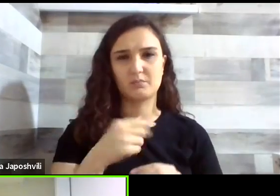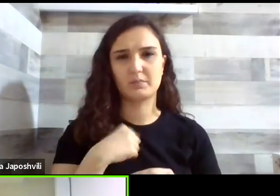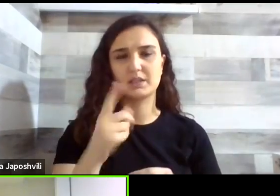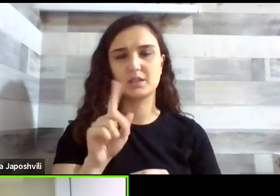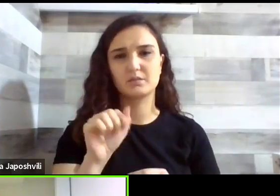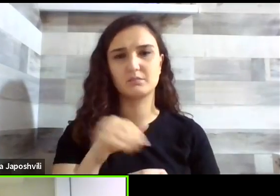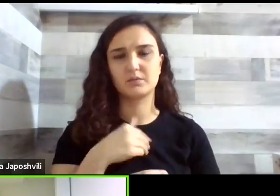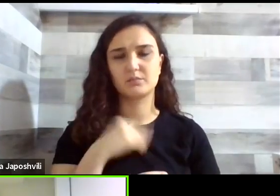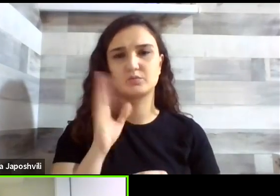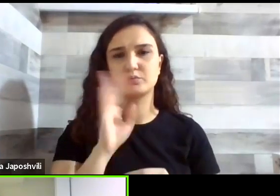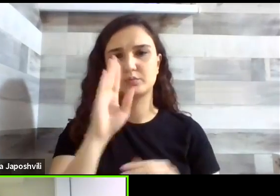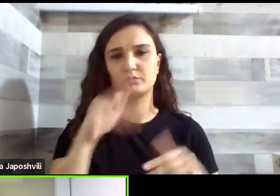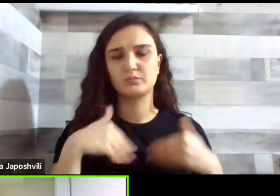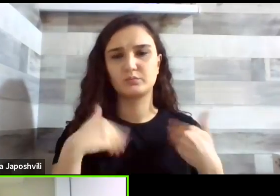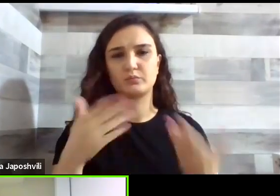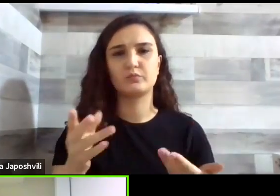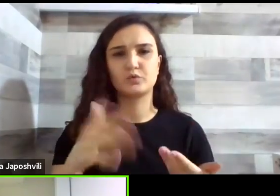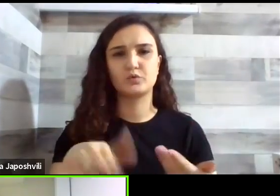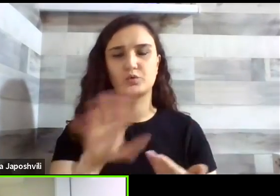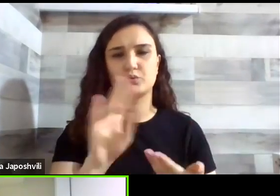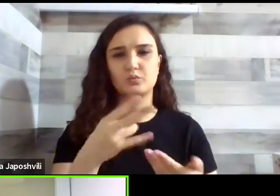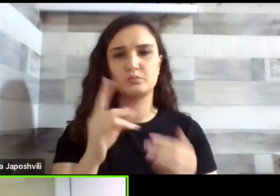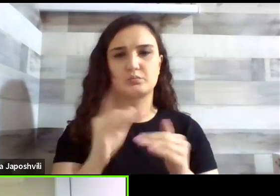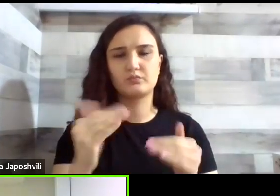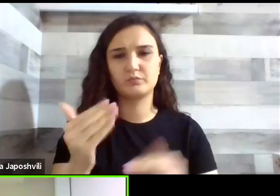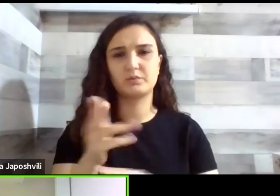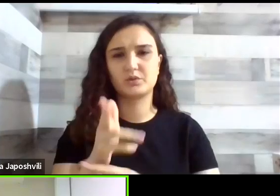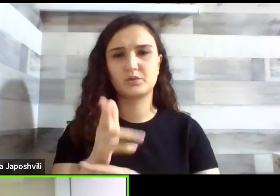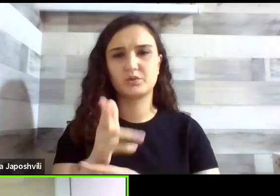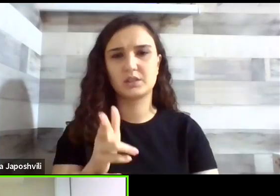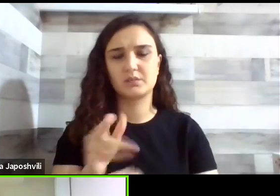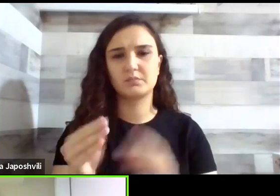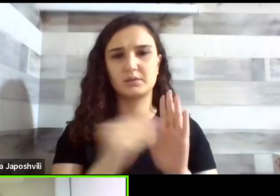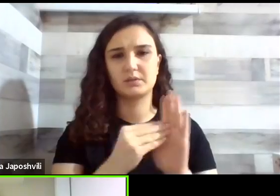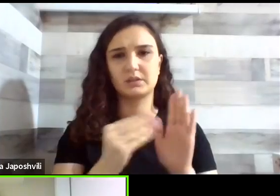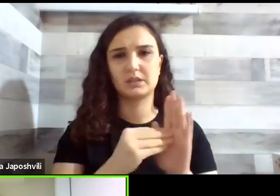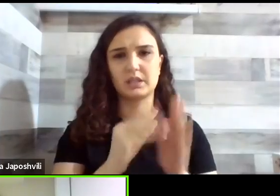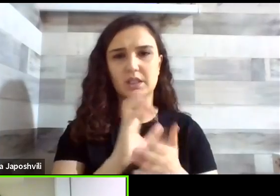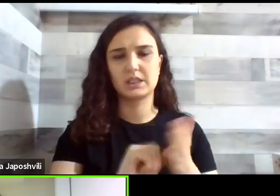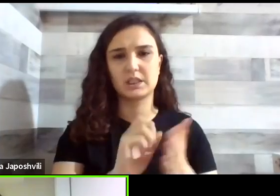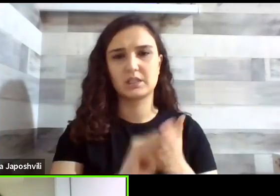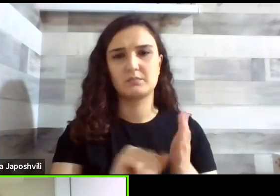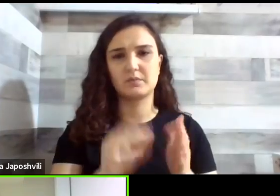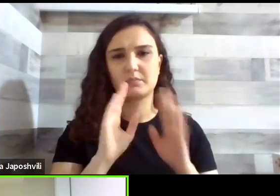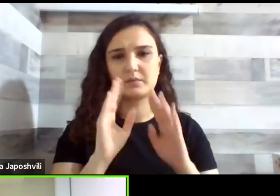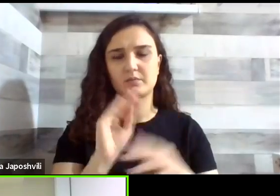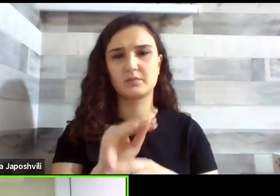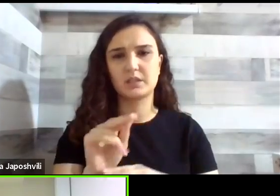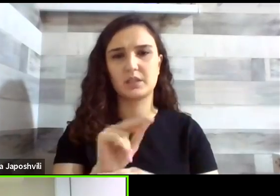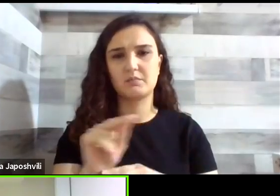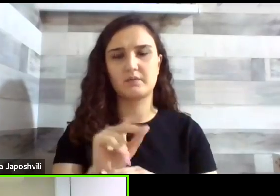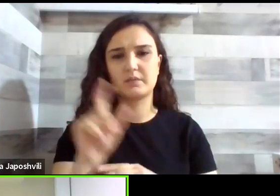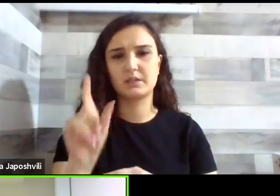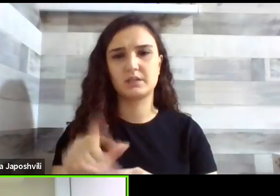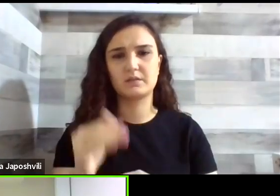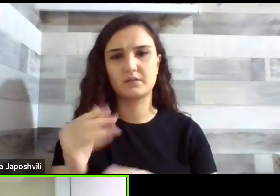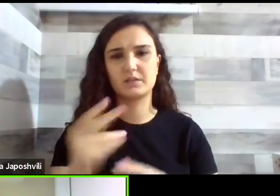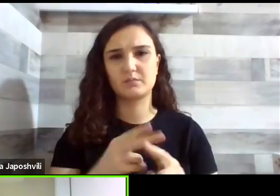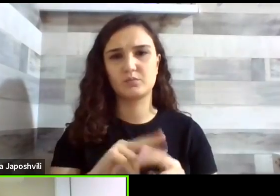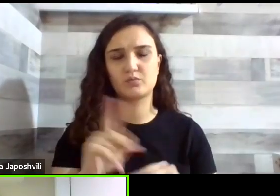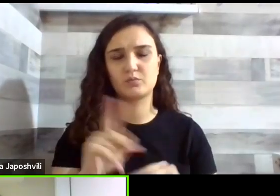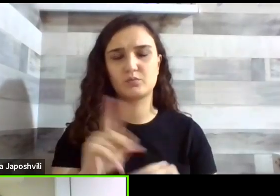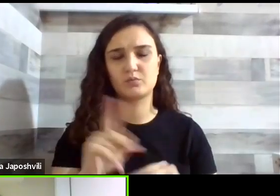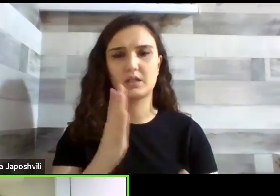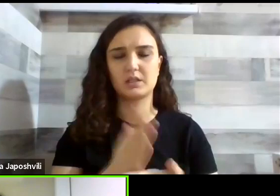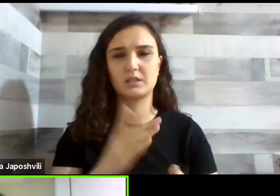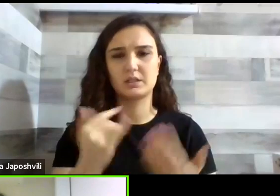მშობლებს ვურჩიე, რომ მოერიდონ ბავშვის ჩანაწერების ამ სახით გაზიარებას, თუნდაც თერაპევტისთვის, ხო, იმიტომ რომ არ არის ასე